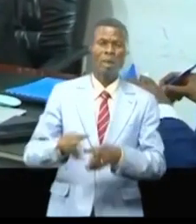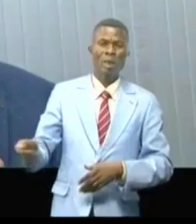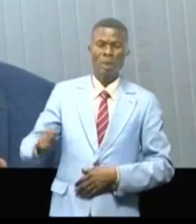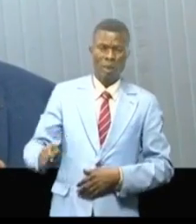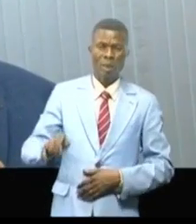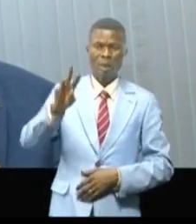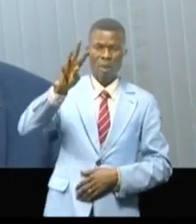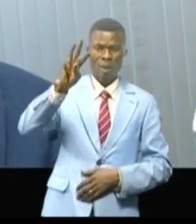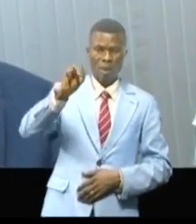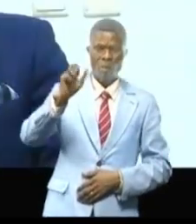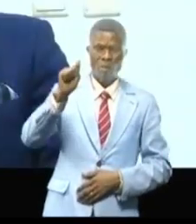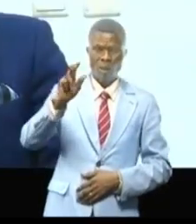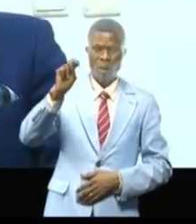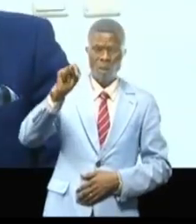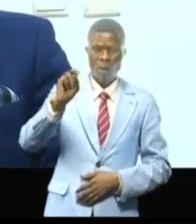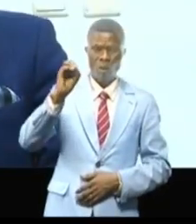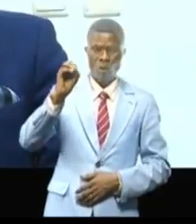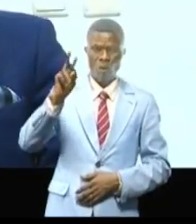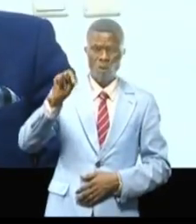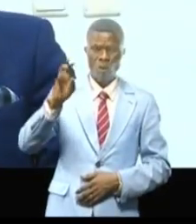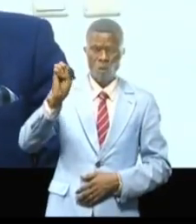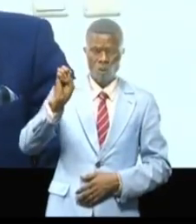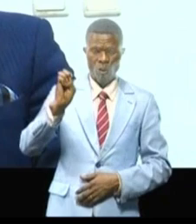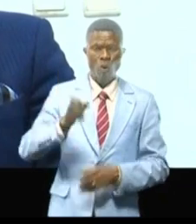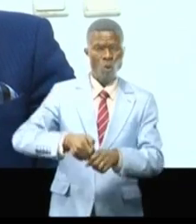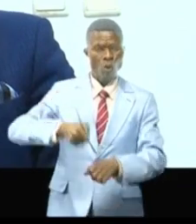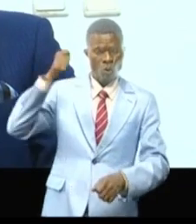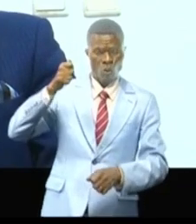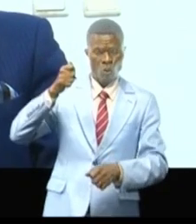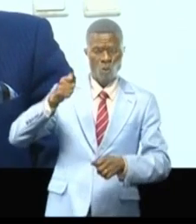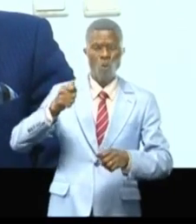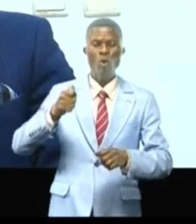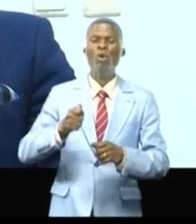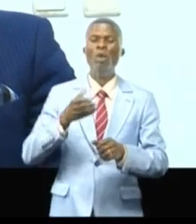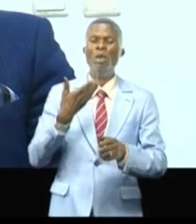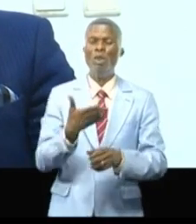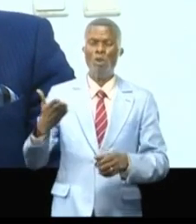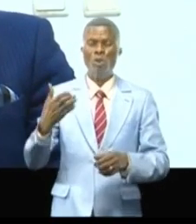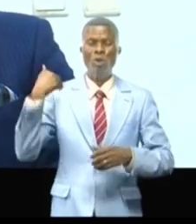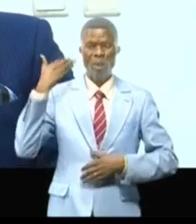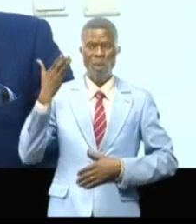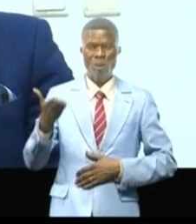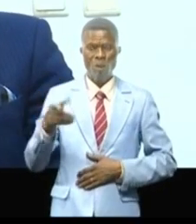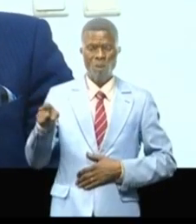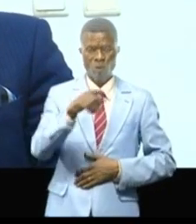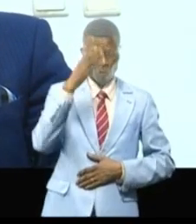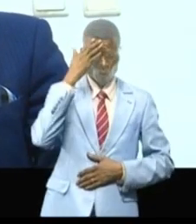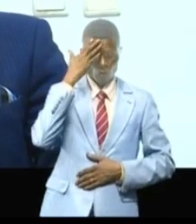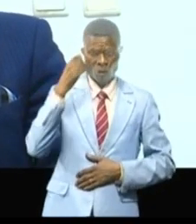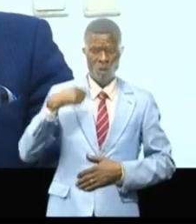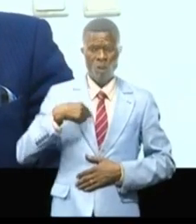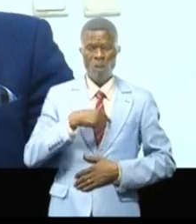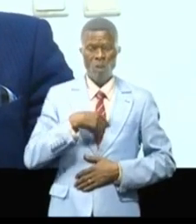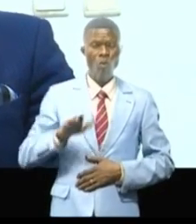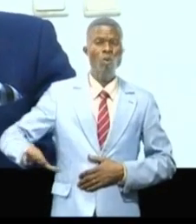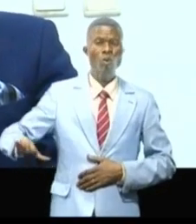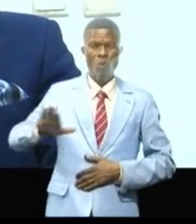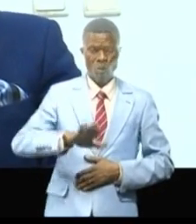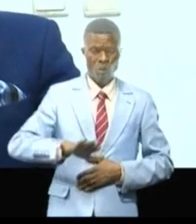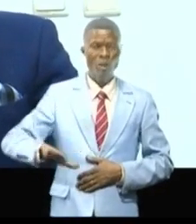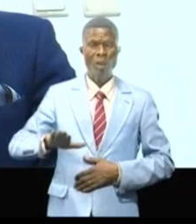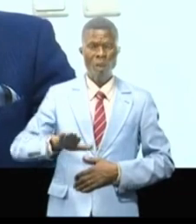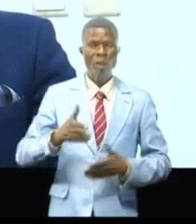Manono, Tanganyika, cette centrale est un patrimoine de la Cominière. Comme vous le savez, nous sommes dans un pays